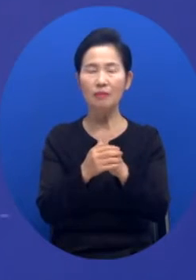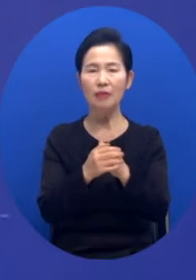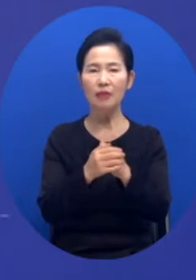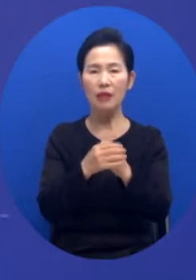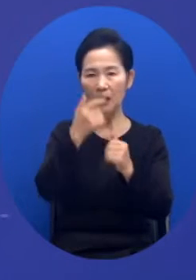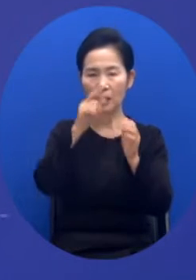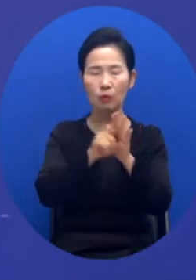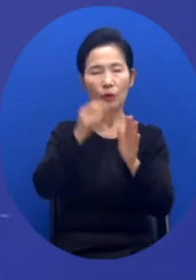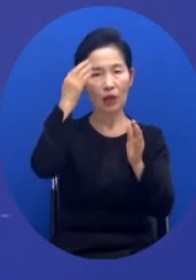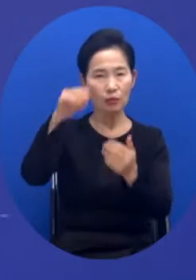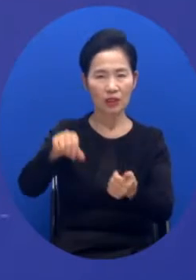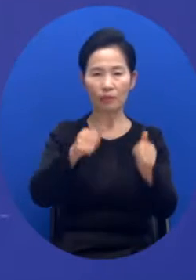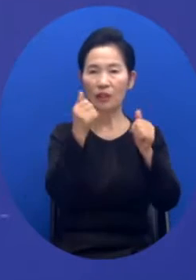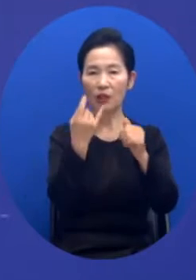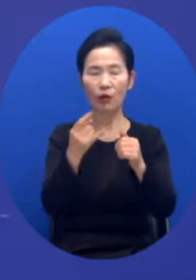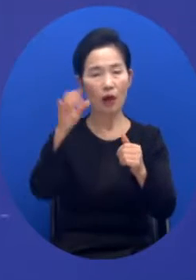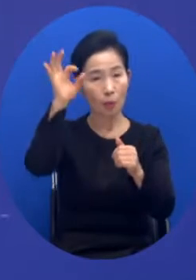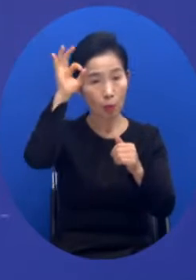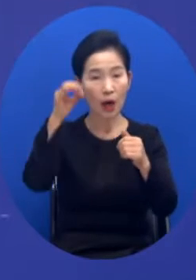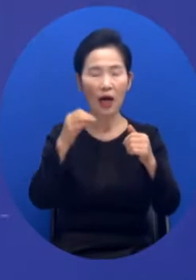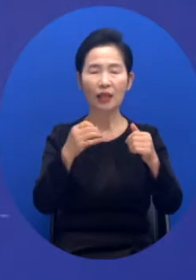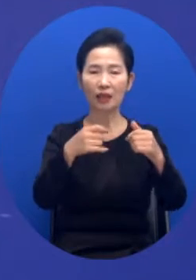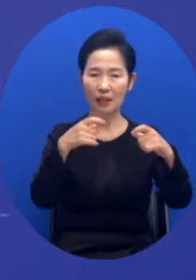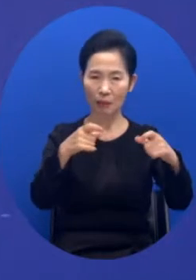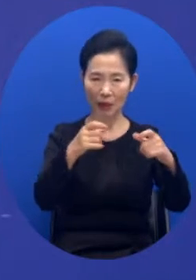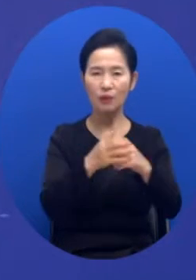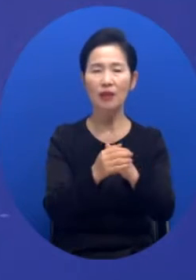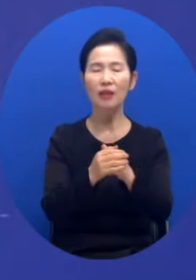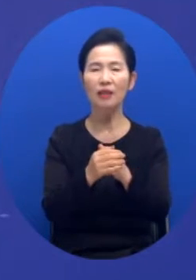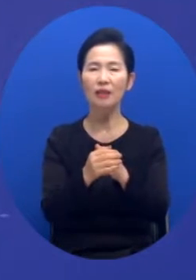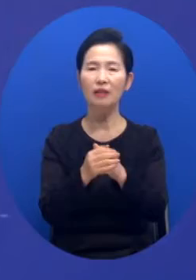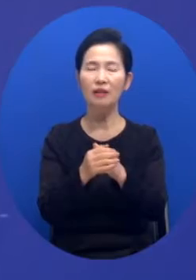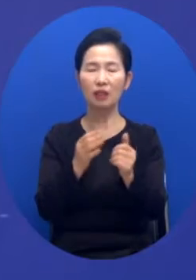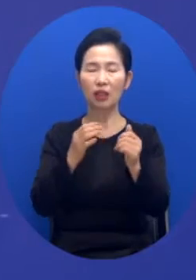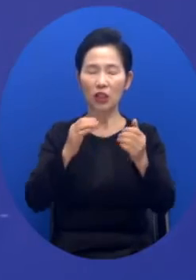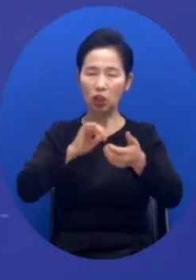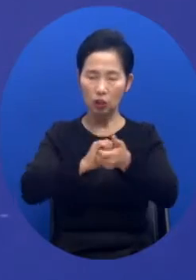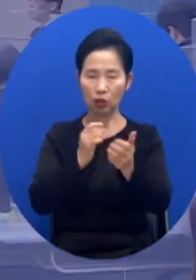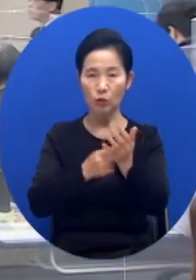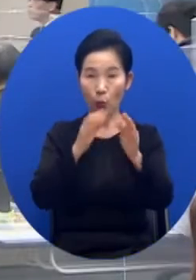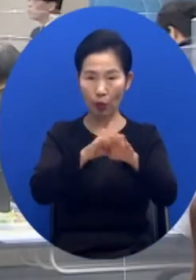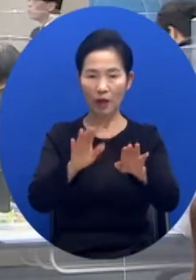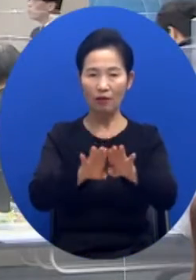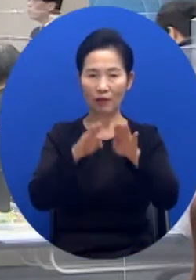기독교 한국 침례회 배포 앙 지 방 배 까칠 16차 정기총회를 개최했습니다